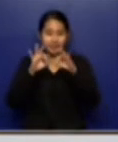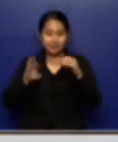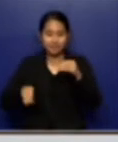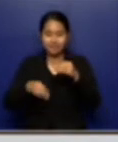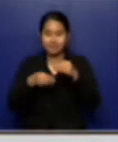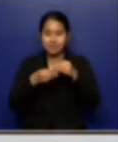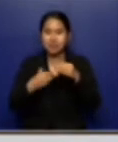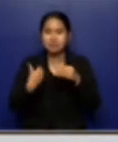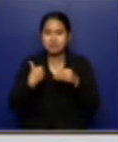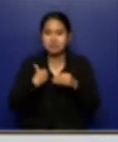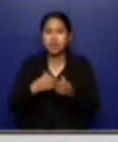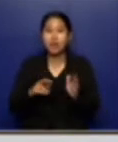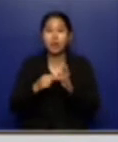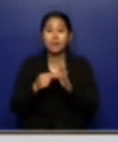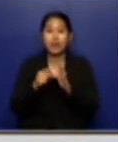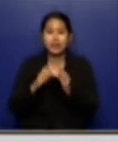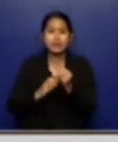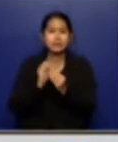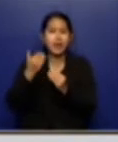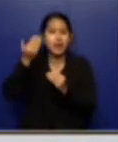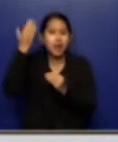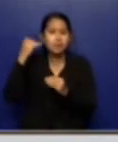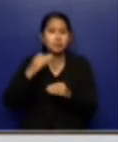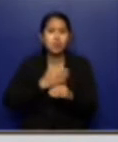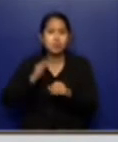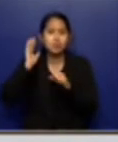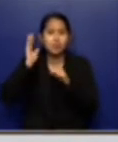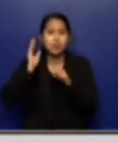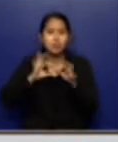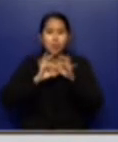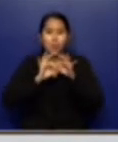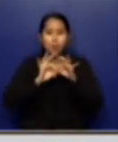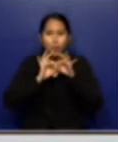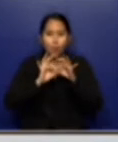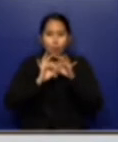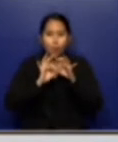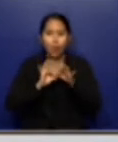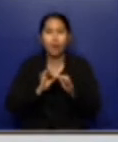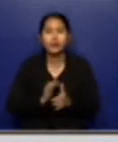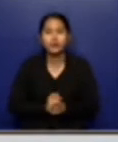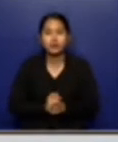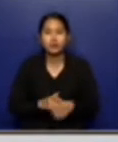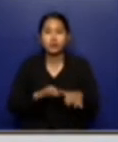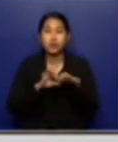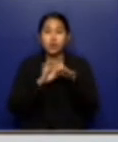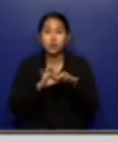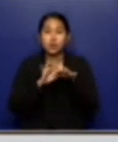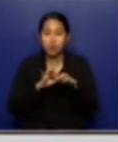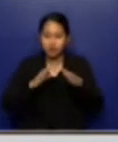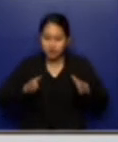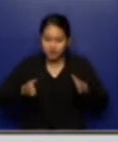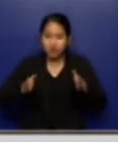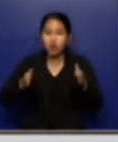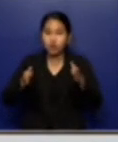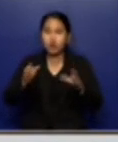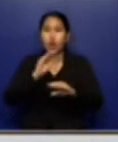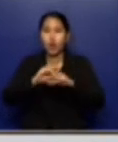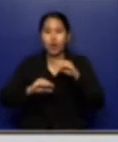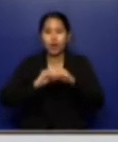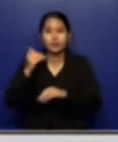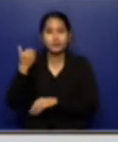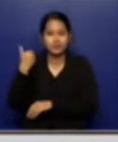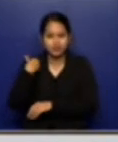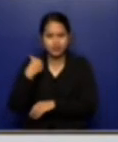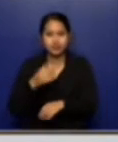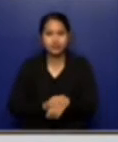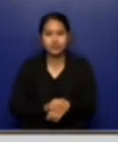การยืนยันที่ว่าวันนั้นน่ะผมเป็นห่วงเป็นใยเรื่องการก่อสร้างถนนโด